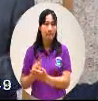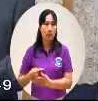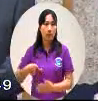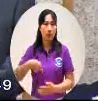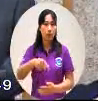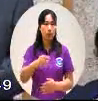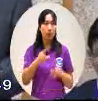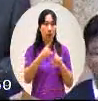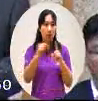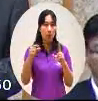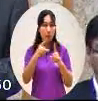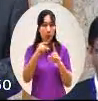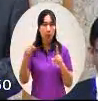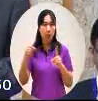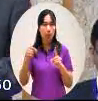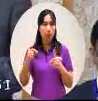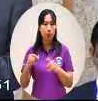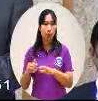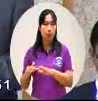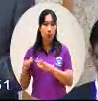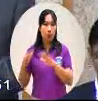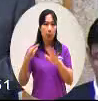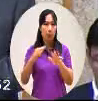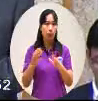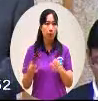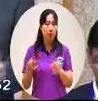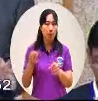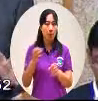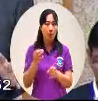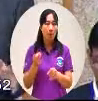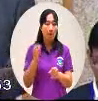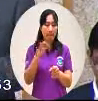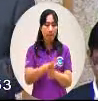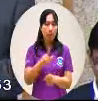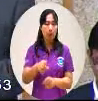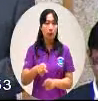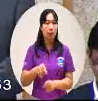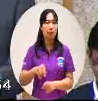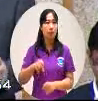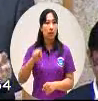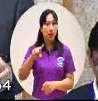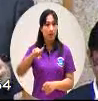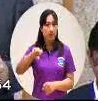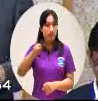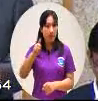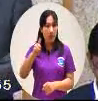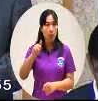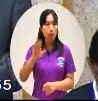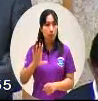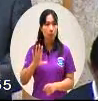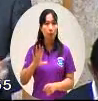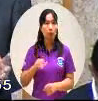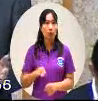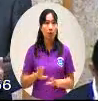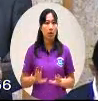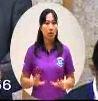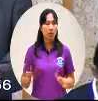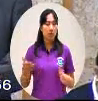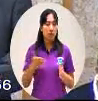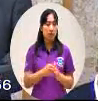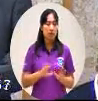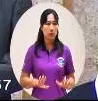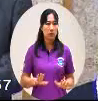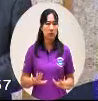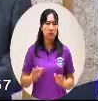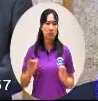行社带一个观光客进去，我们就补贴他150块哈、那这部分我们会持续来办， 那现在目前为止哈，大概